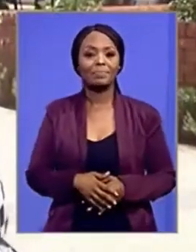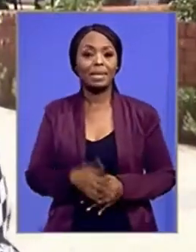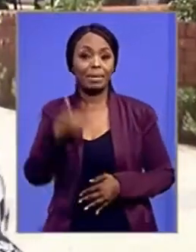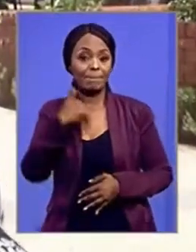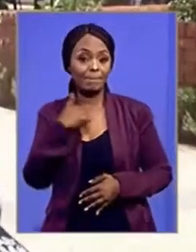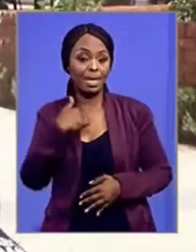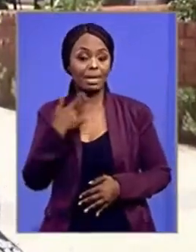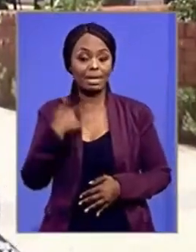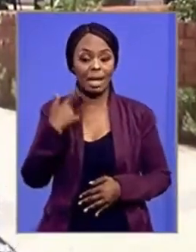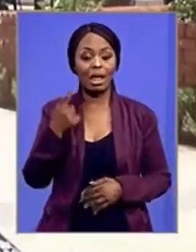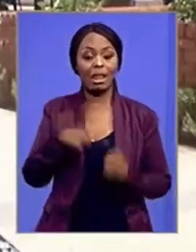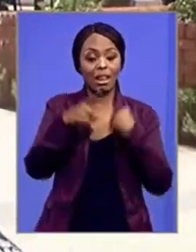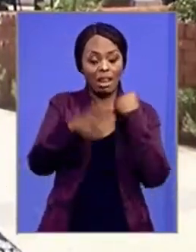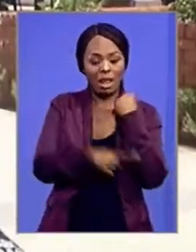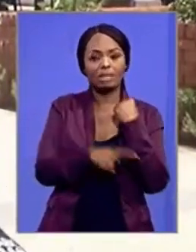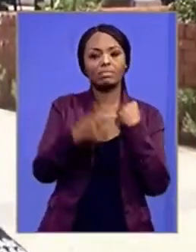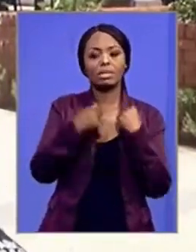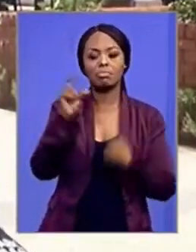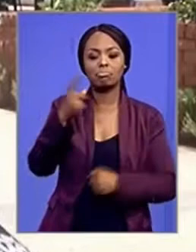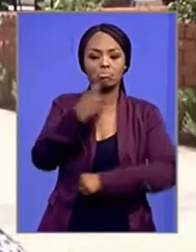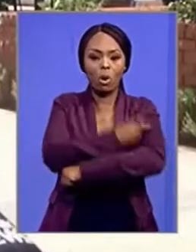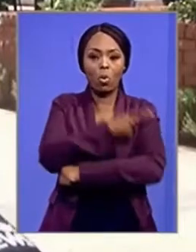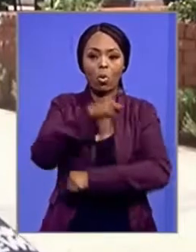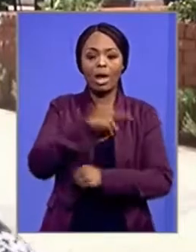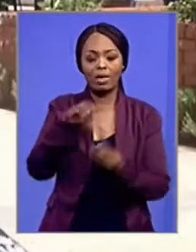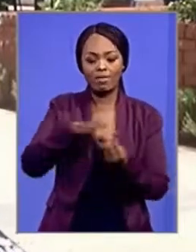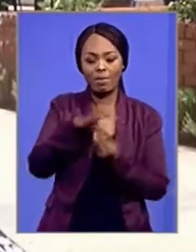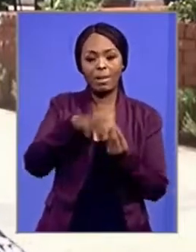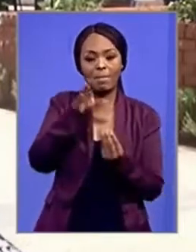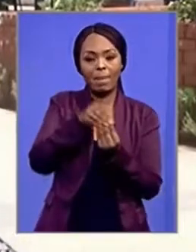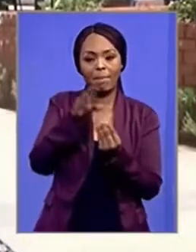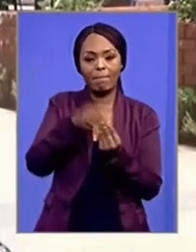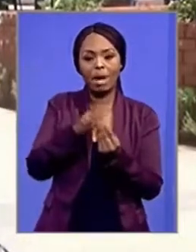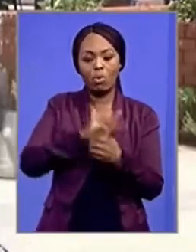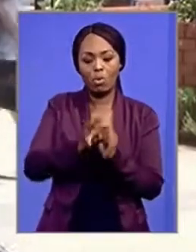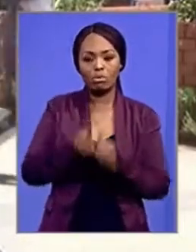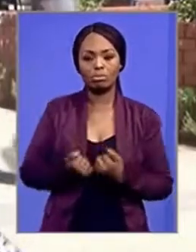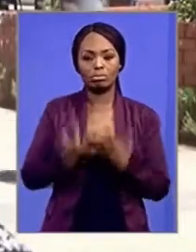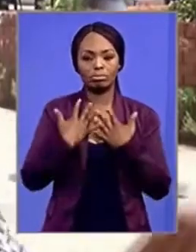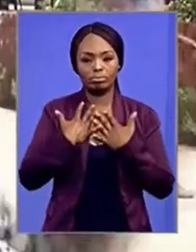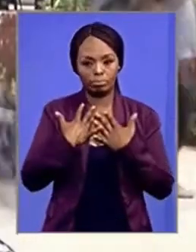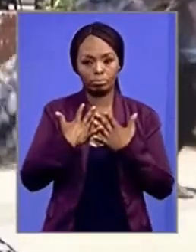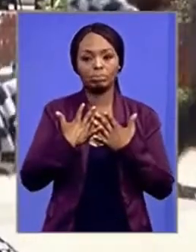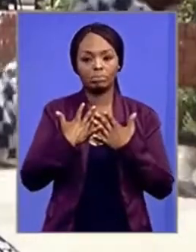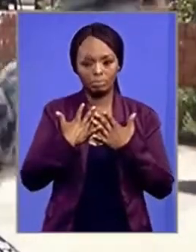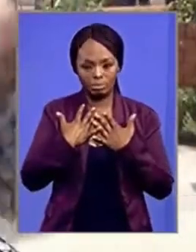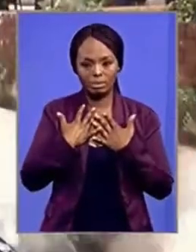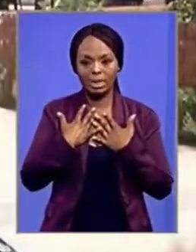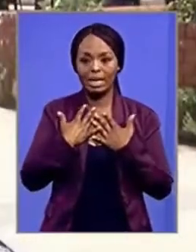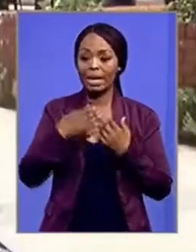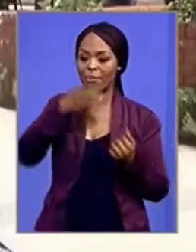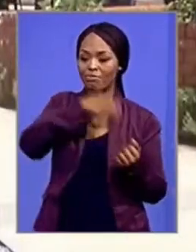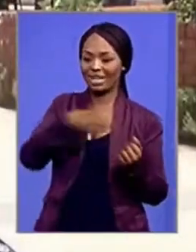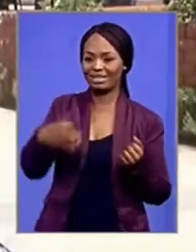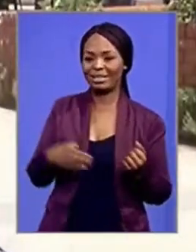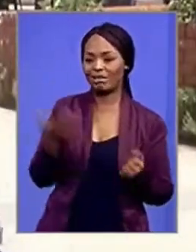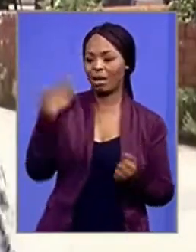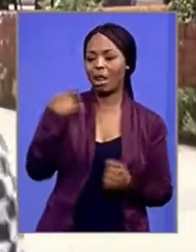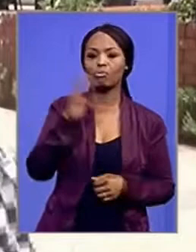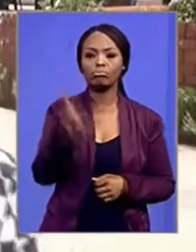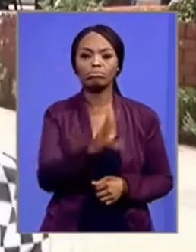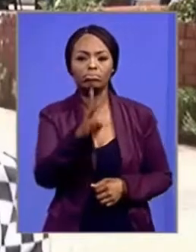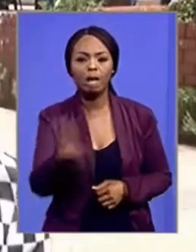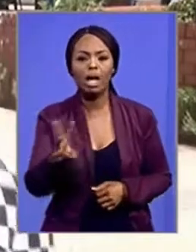mama, ke la bona o mongwe wa leloko la heso a ba infected ka baka la ntho ena, e le gore moporesidente o la nantsa ga bolelela re